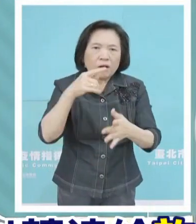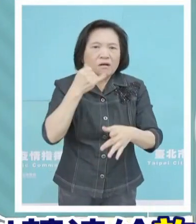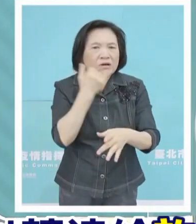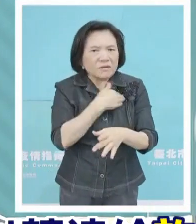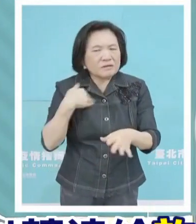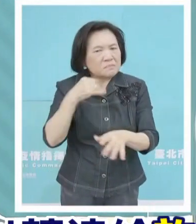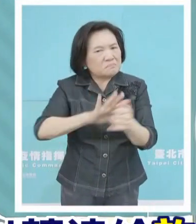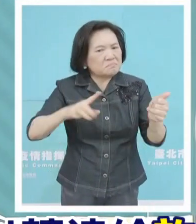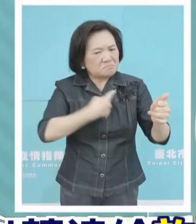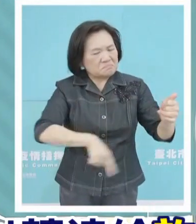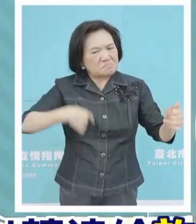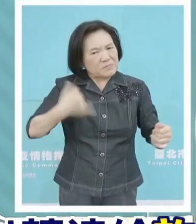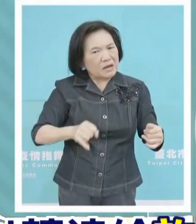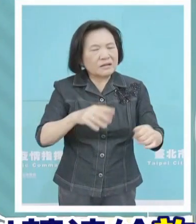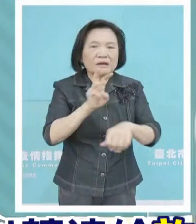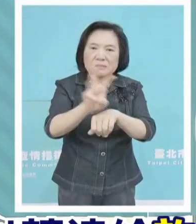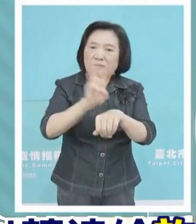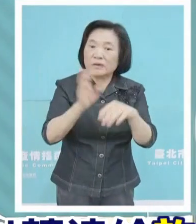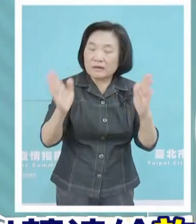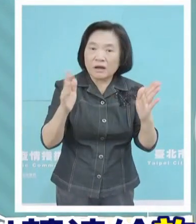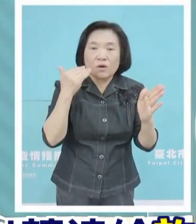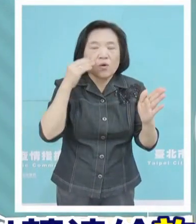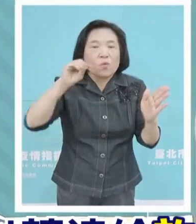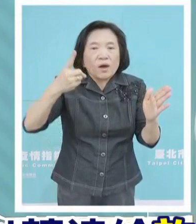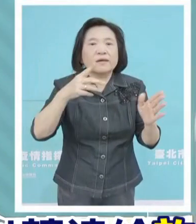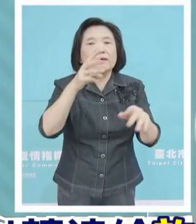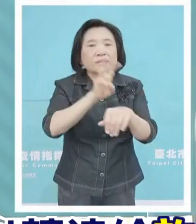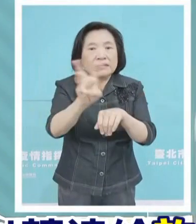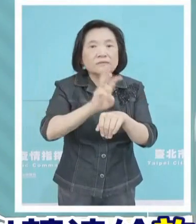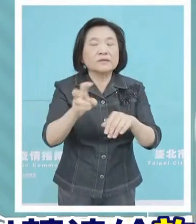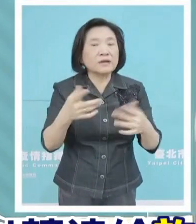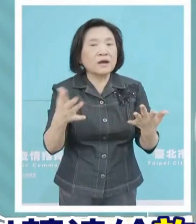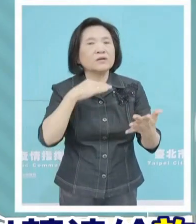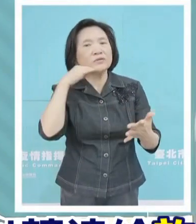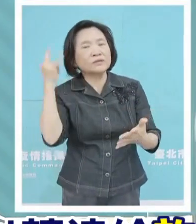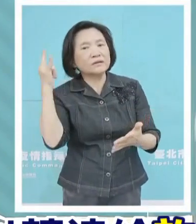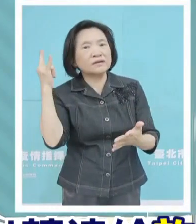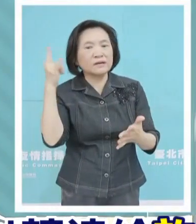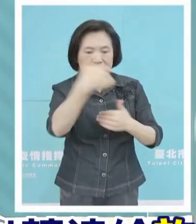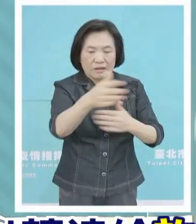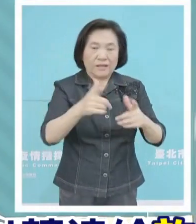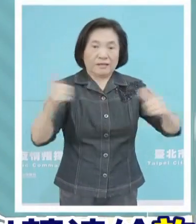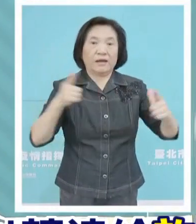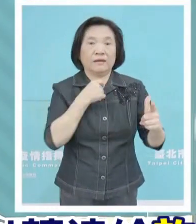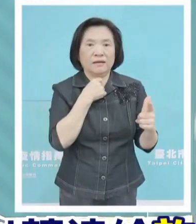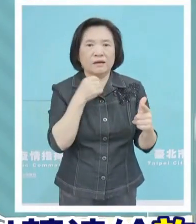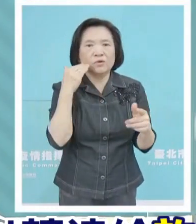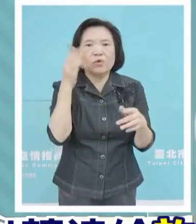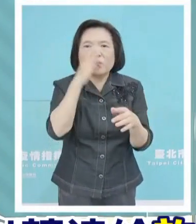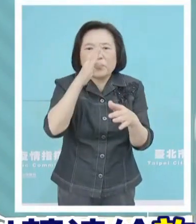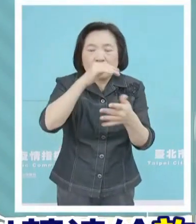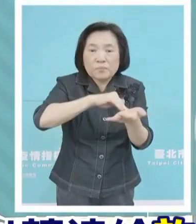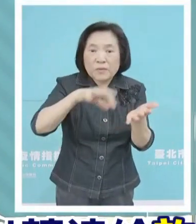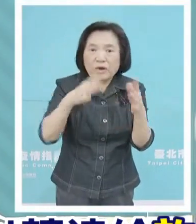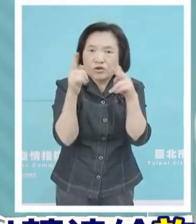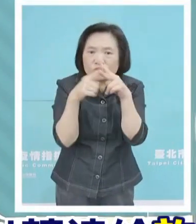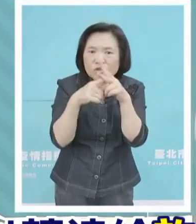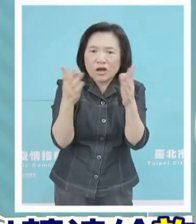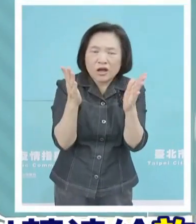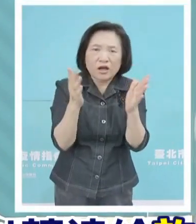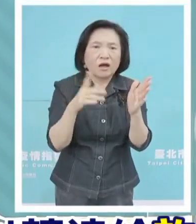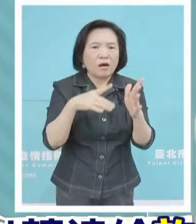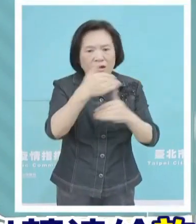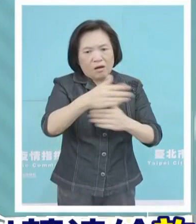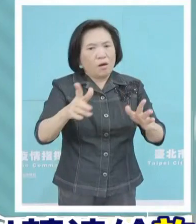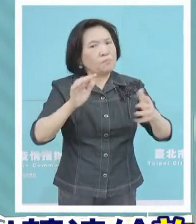那半小时它需要现场是不是要等候的区域？有些诊所很小，不见得能够有这样的区域，所以每一个诊所都要去看